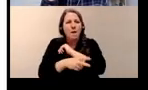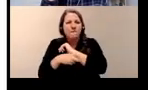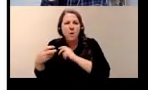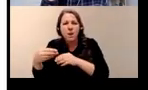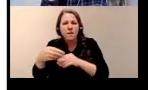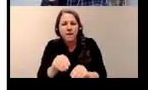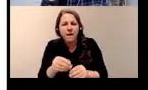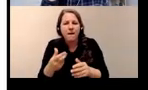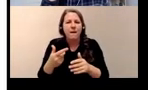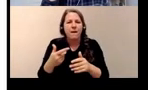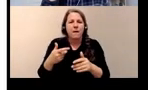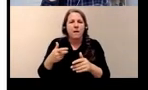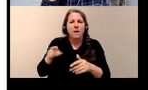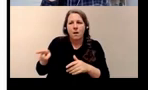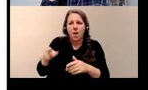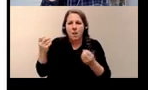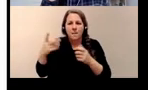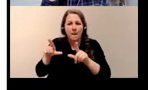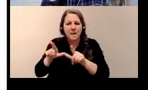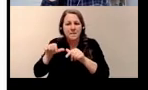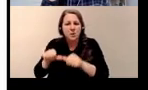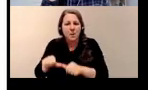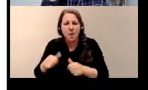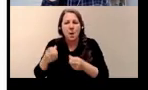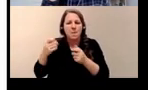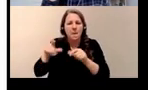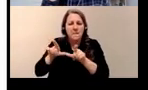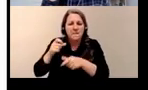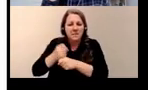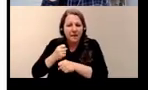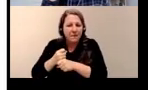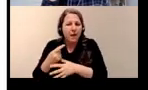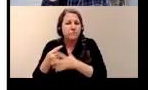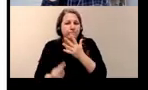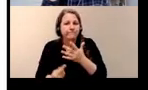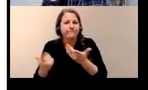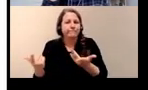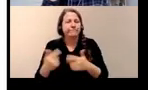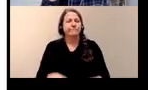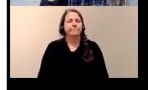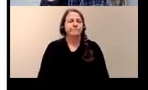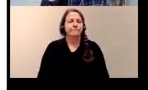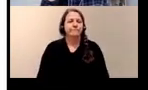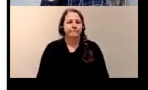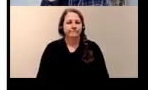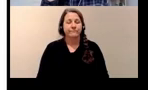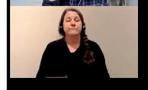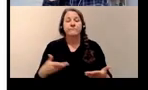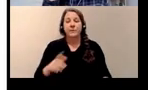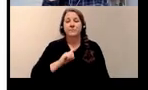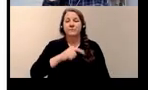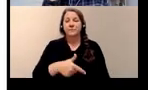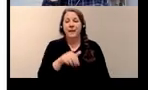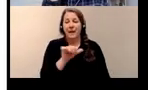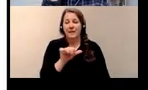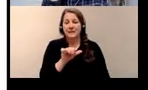personnes qui étaient là sans permis de travail. Je vais sauter. Du coup, Anaïs va vous parler maintenant d'un